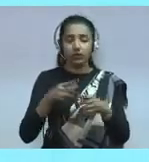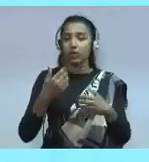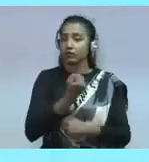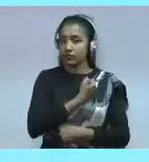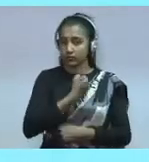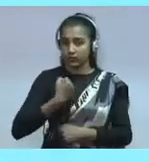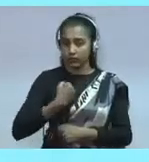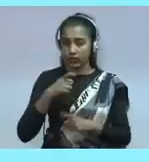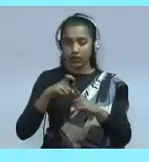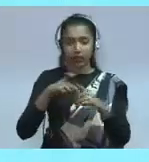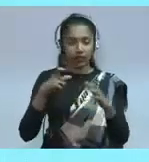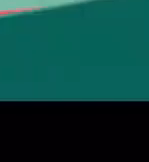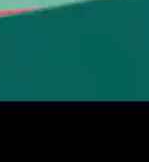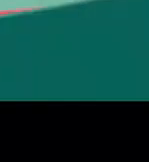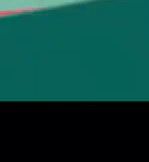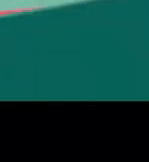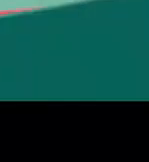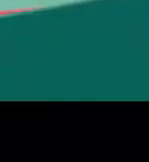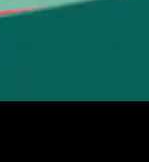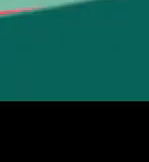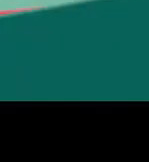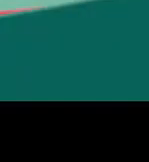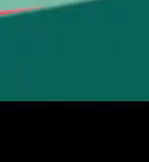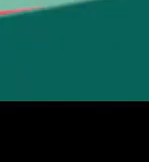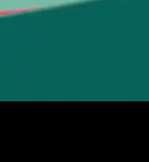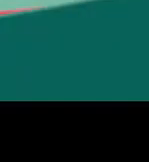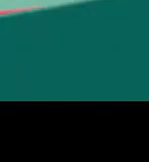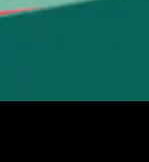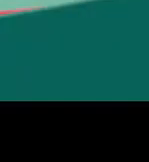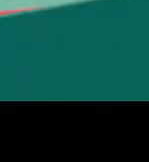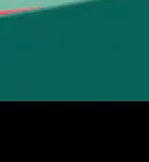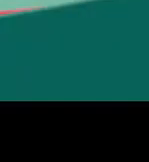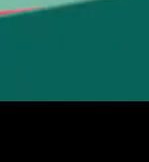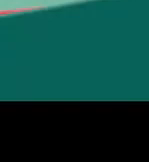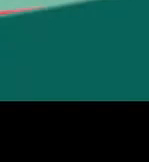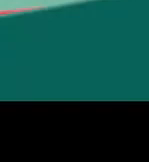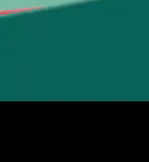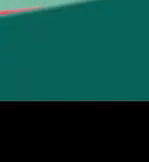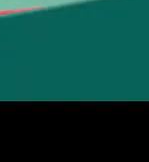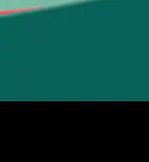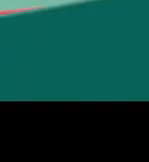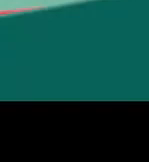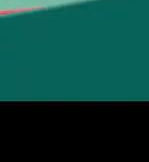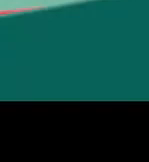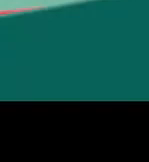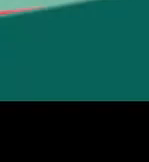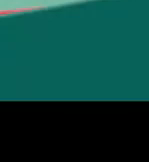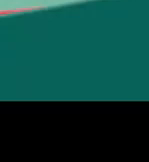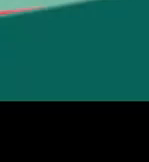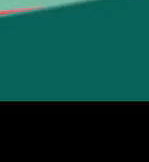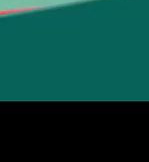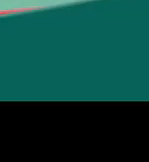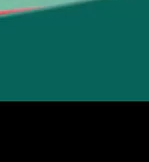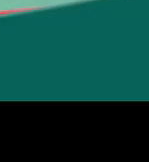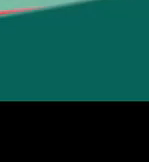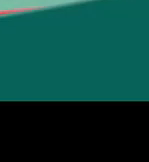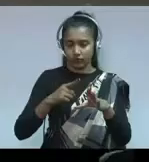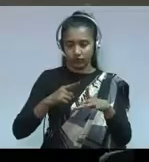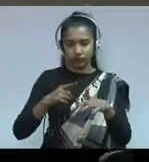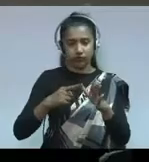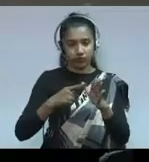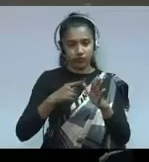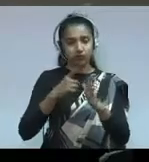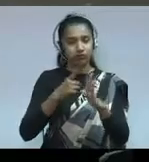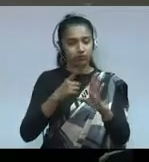වෛද්‍ය දයාන් කෝසල, එම්.බී. ගොඩමුන්නේ, ධනංජය සිරිවර්ධන, චින්තක බණ්ඩාර,